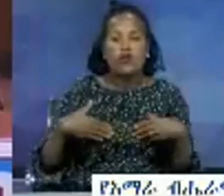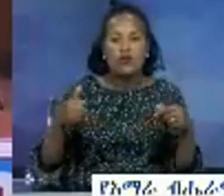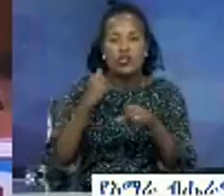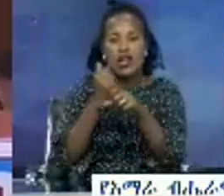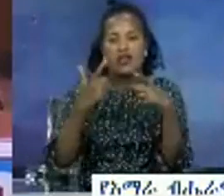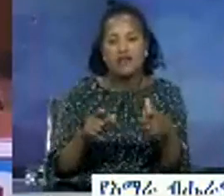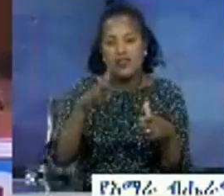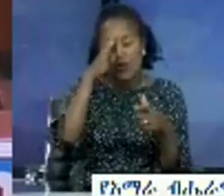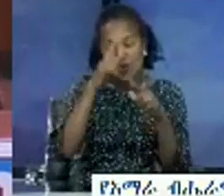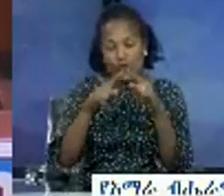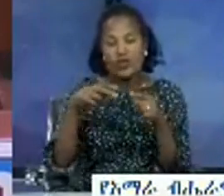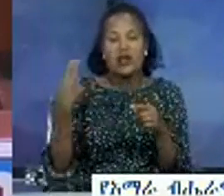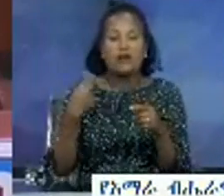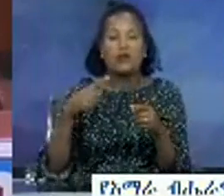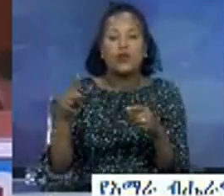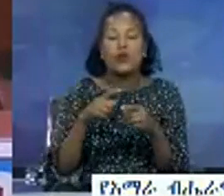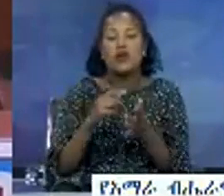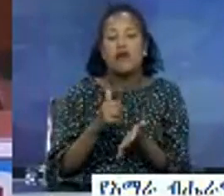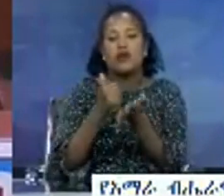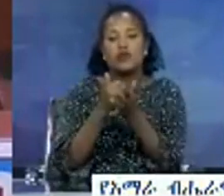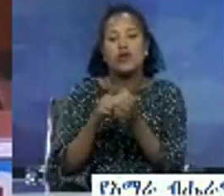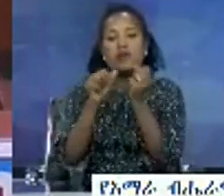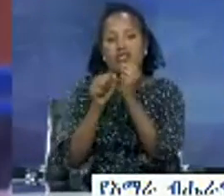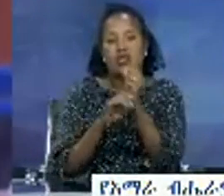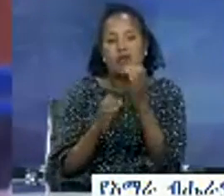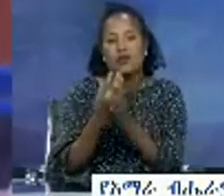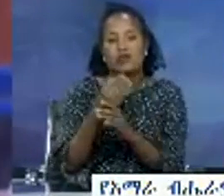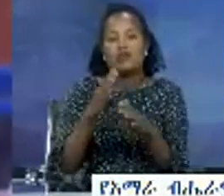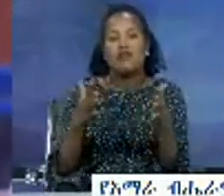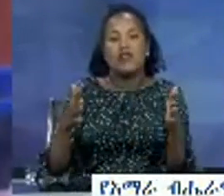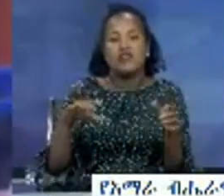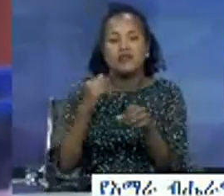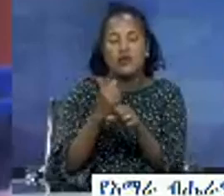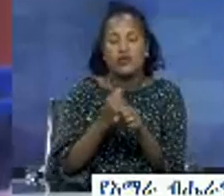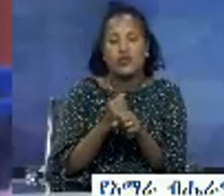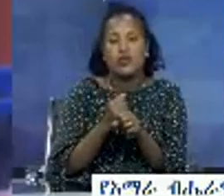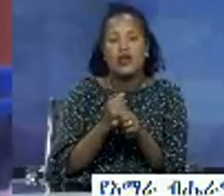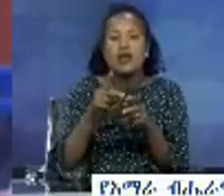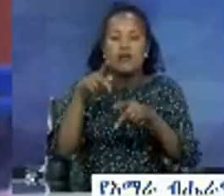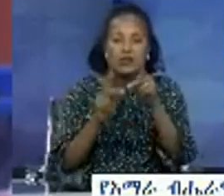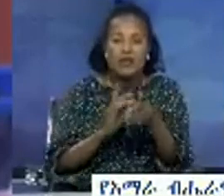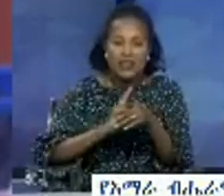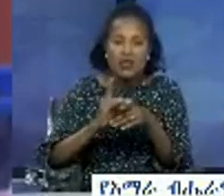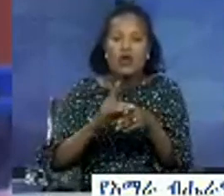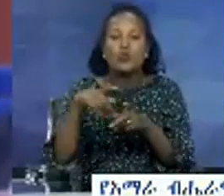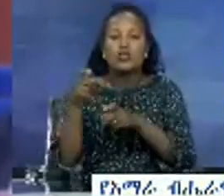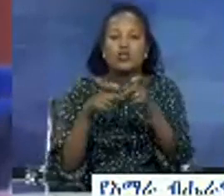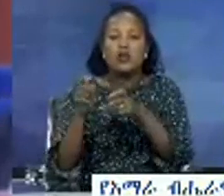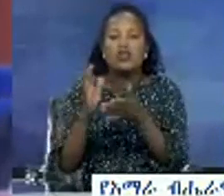ፈጠራው ልዩ ተጠቃሚ እንዲሆኑ የሚያግዙ መሰረተ ልማቶችን የማስፋፋት ስራዎች በህዝብ ቀጥተኛ ቁጥጥርና